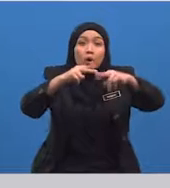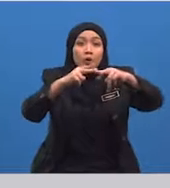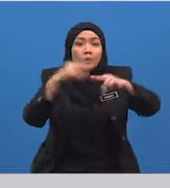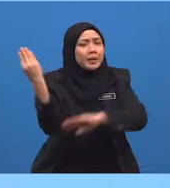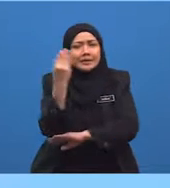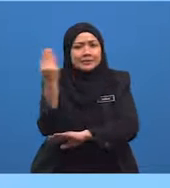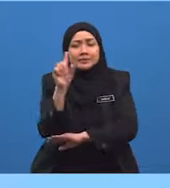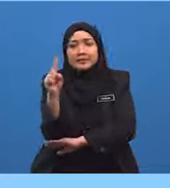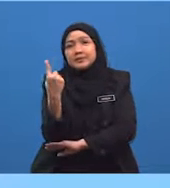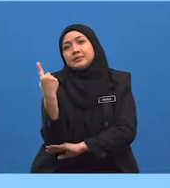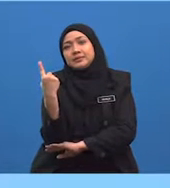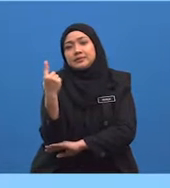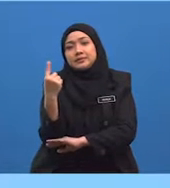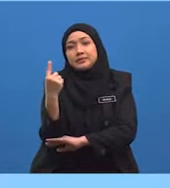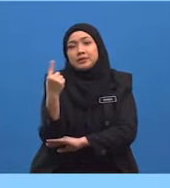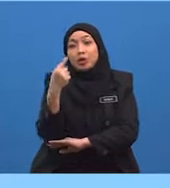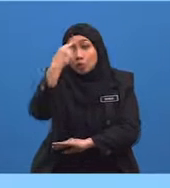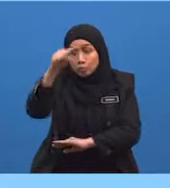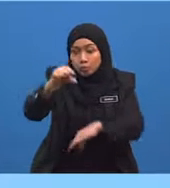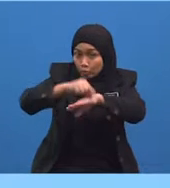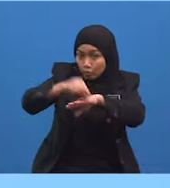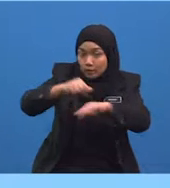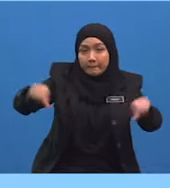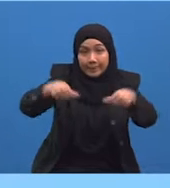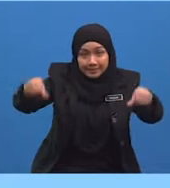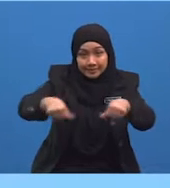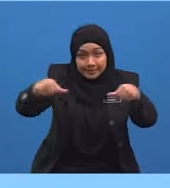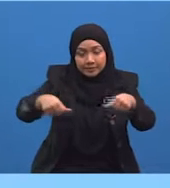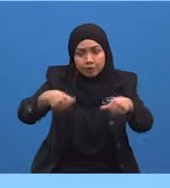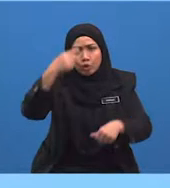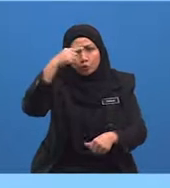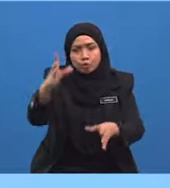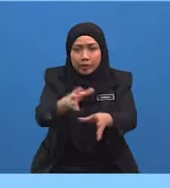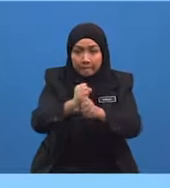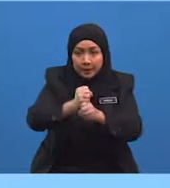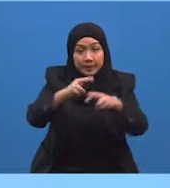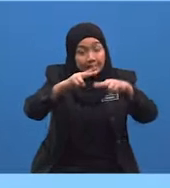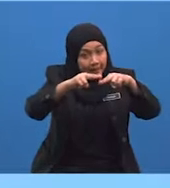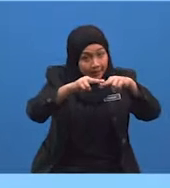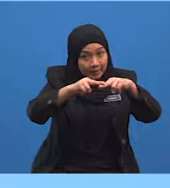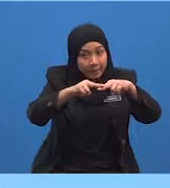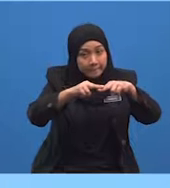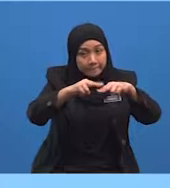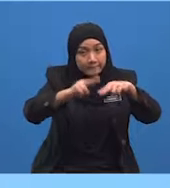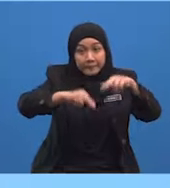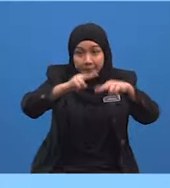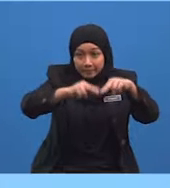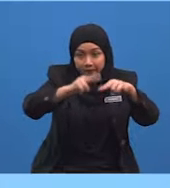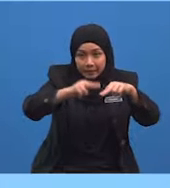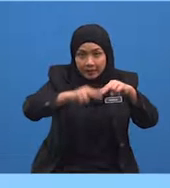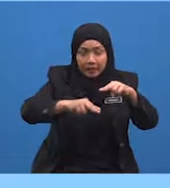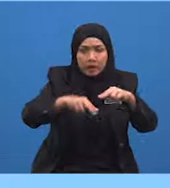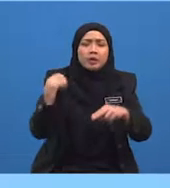memasak? Untuk mendapatkan haplo garam dari hasil pentitratan tadi, kita